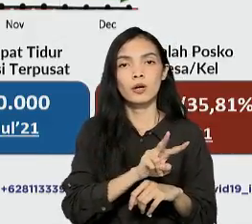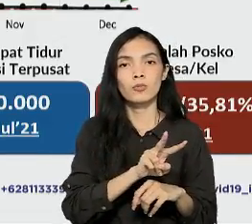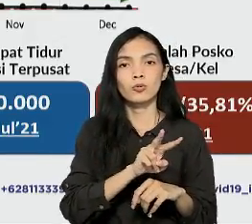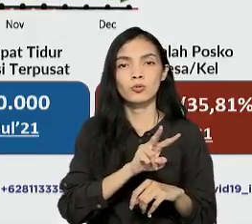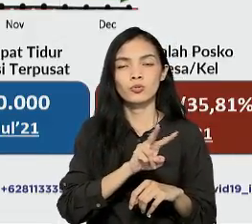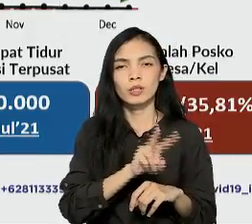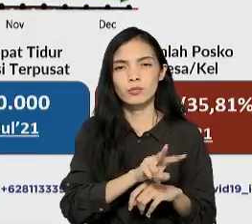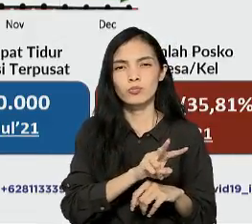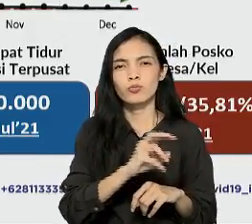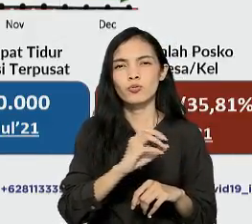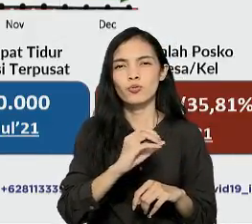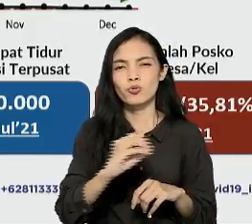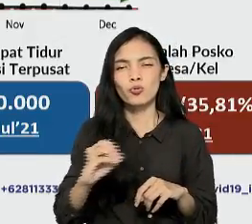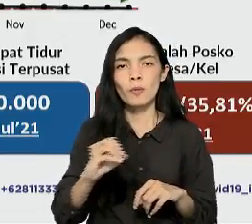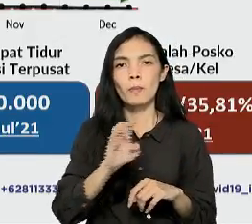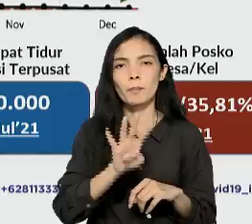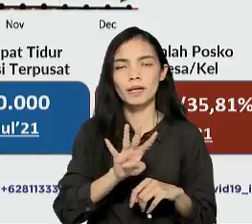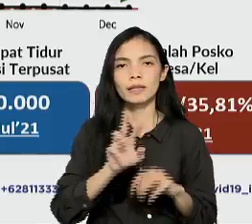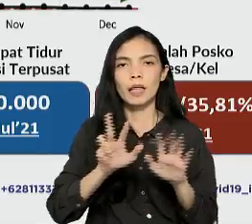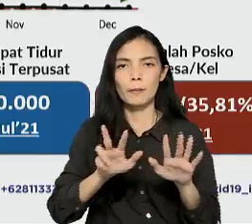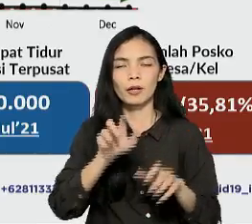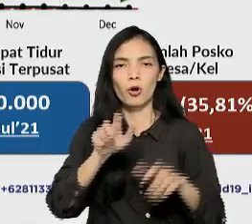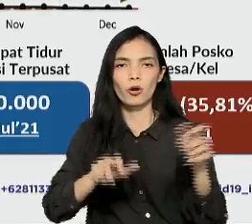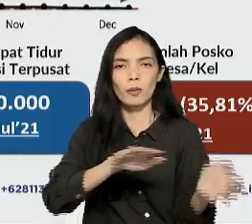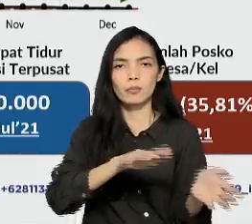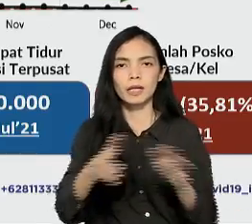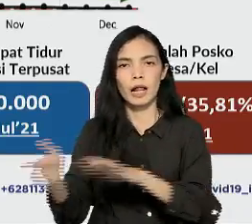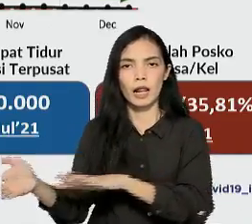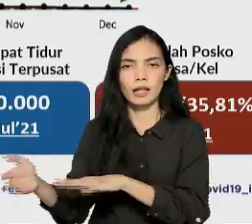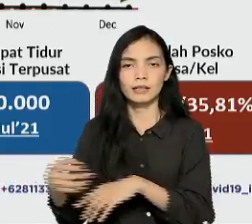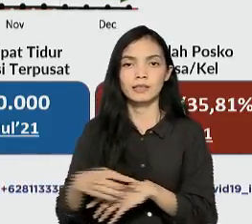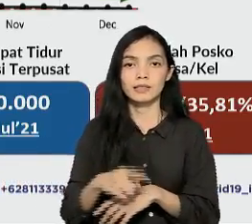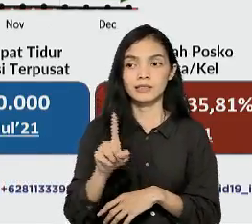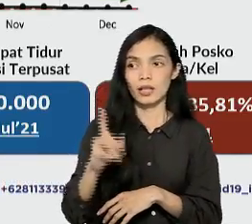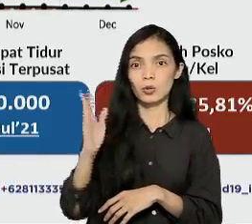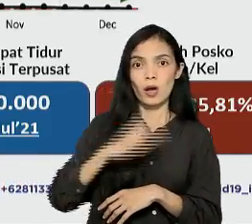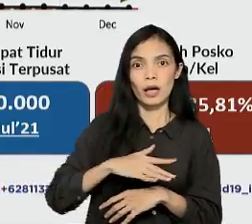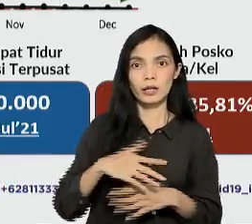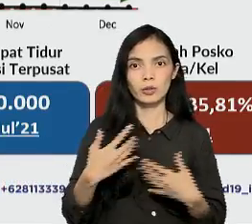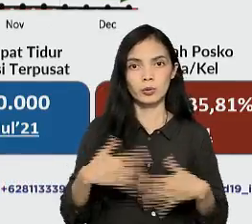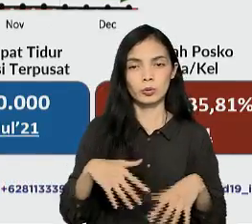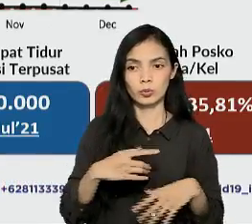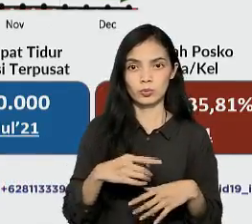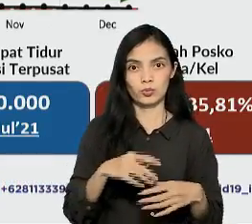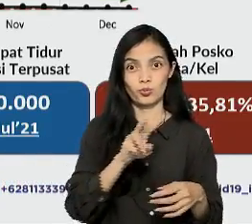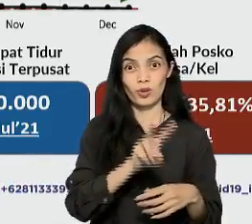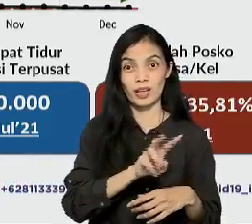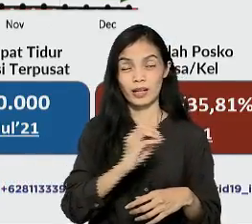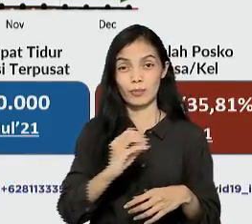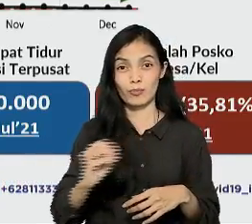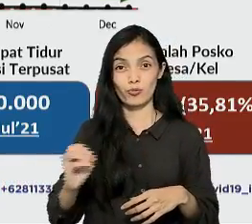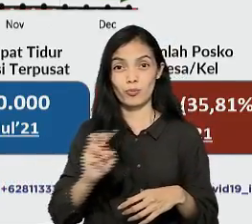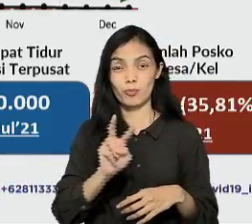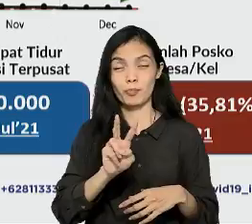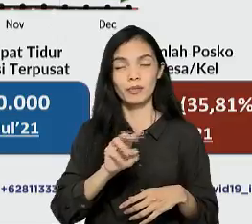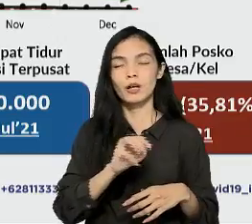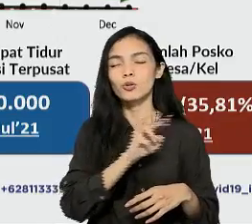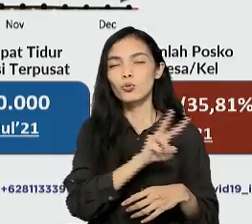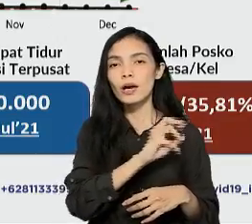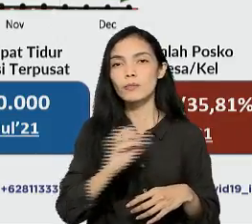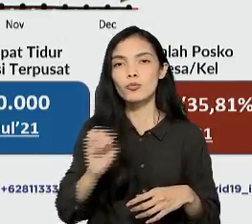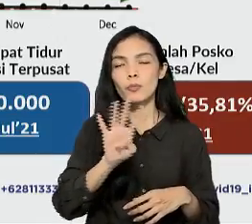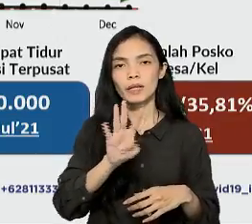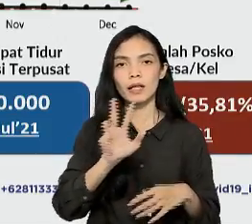2.048 nyawa orang-orang di sekitar kita dalam satu hari saja. Saat ini, pertanggal